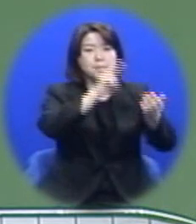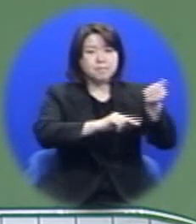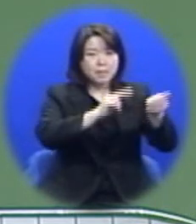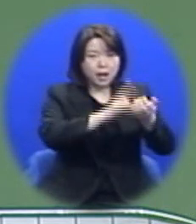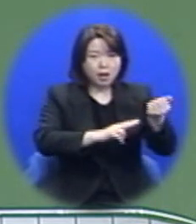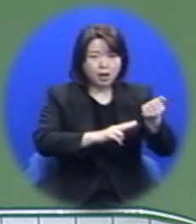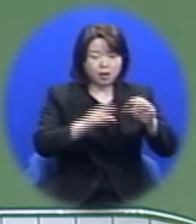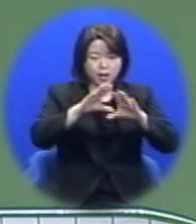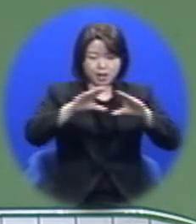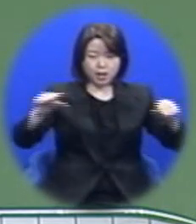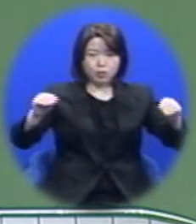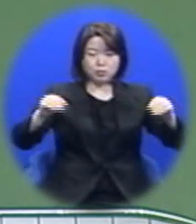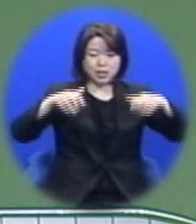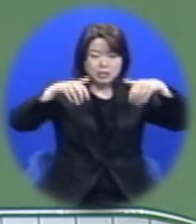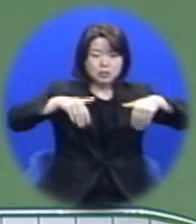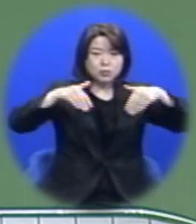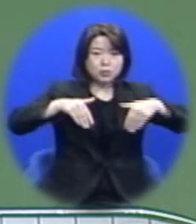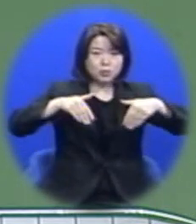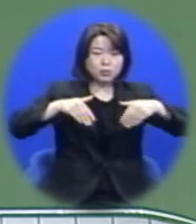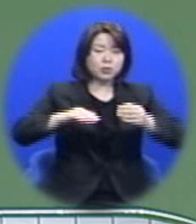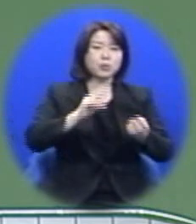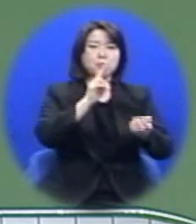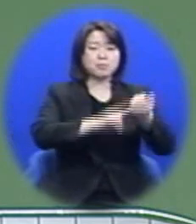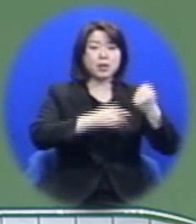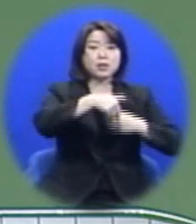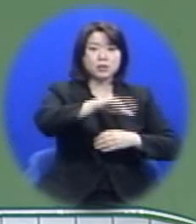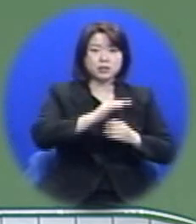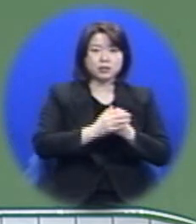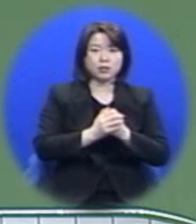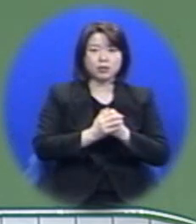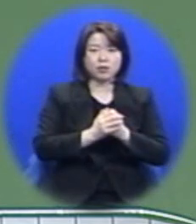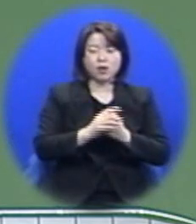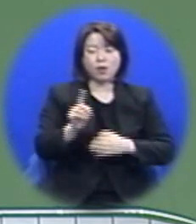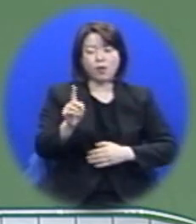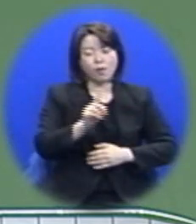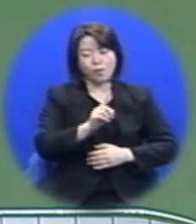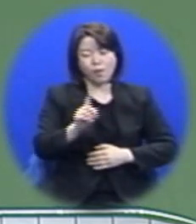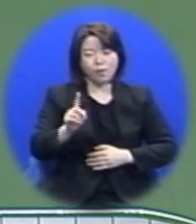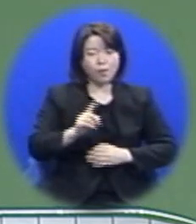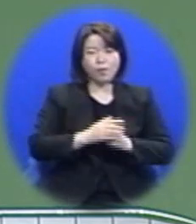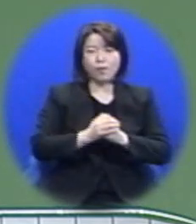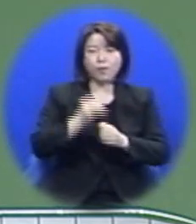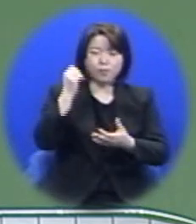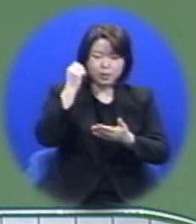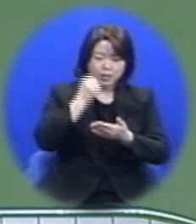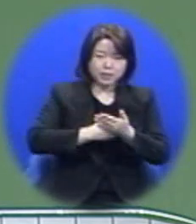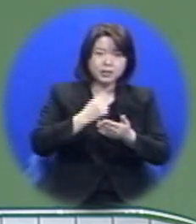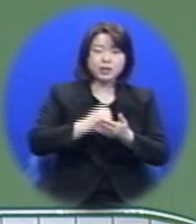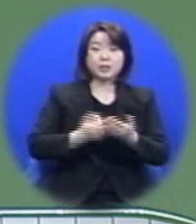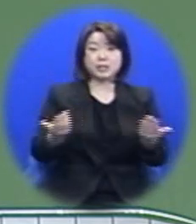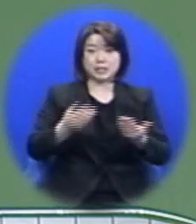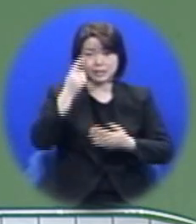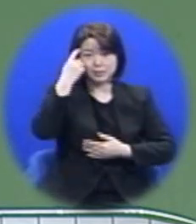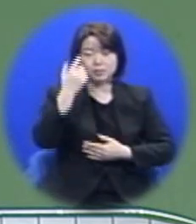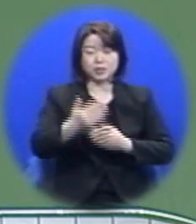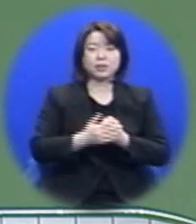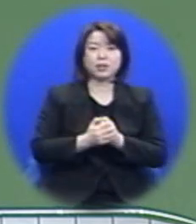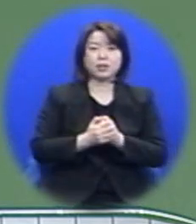종으로 팔려갔습니다. 이거 얼마나 기가 막힌 일입니까? 어떻게 하나님이